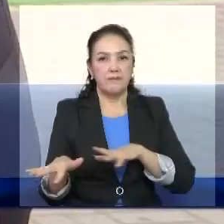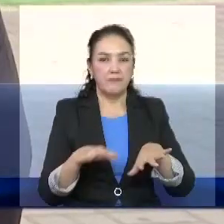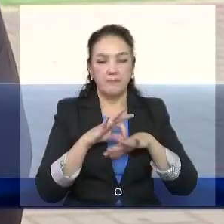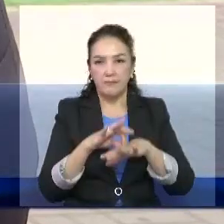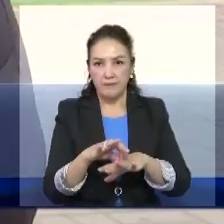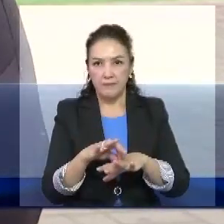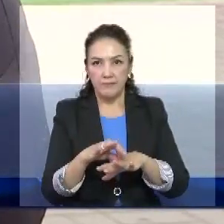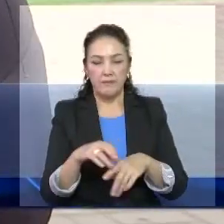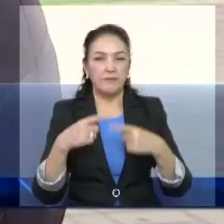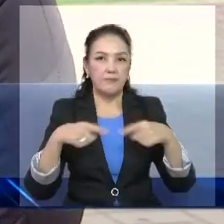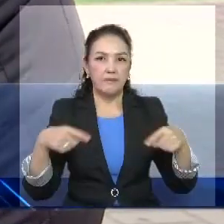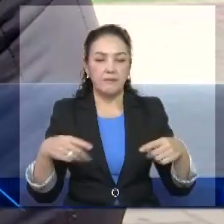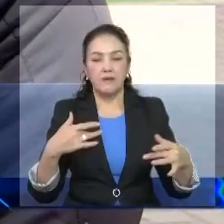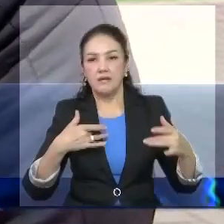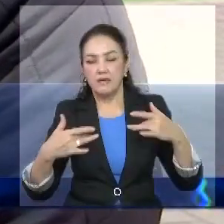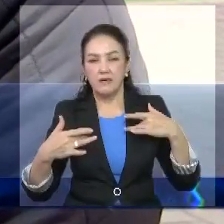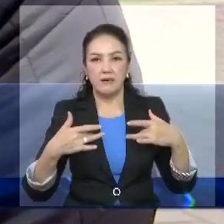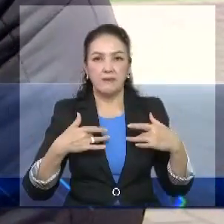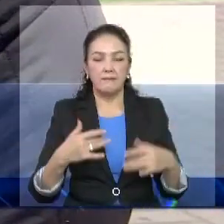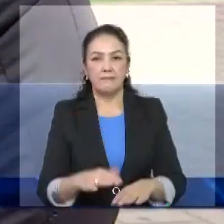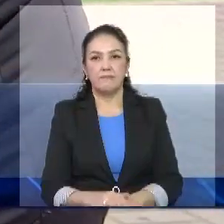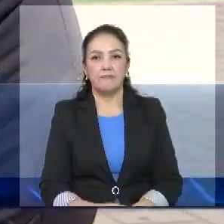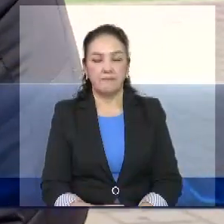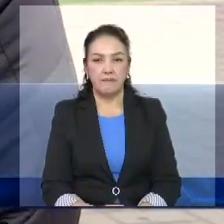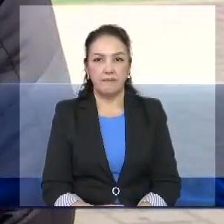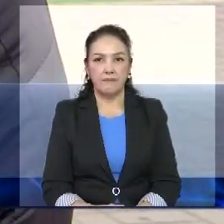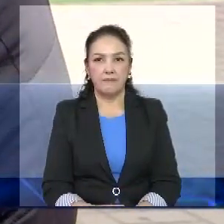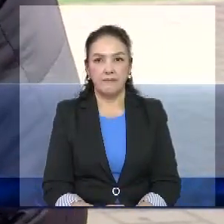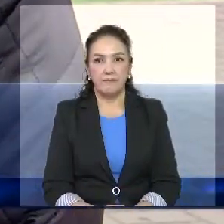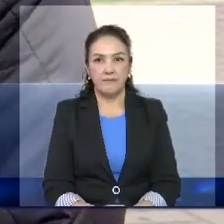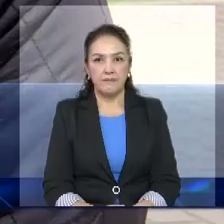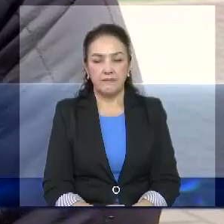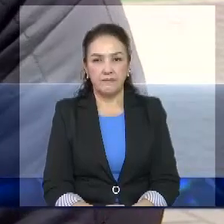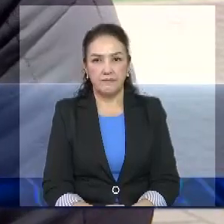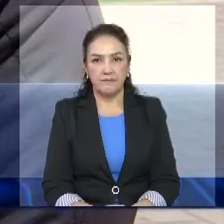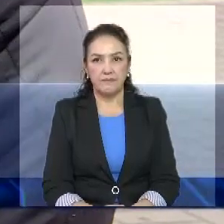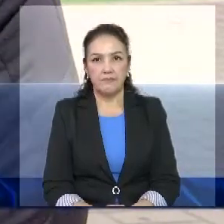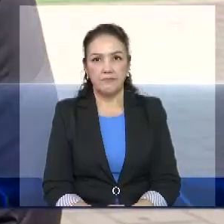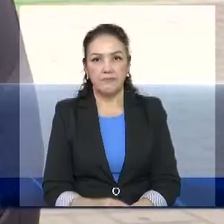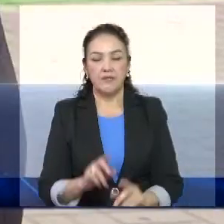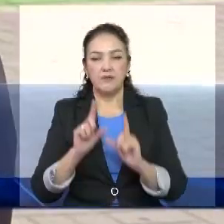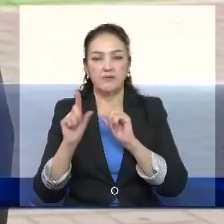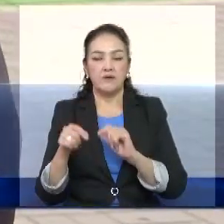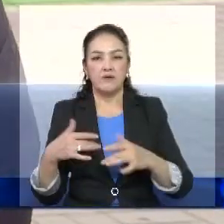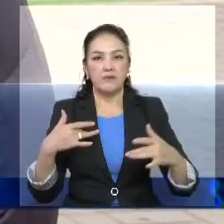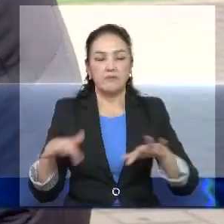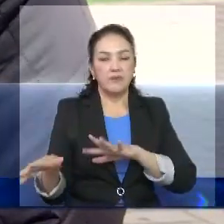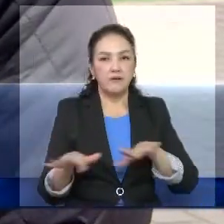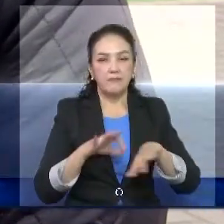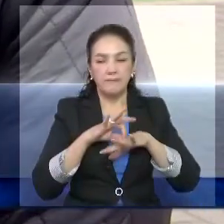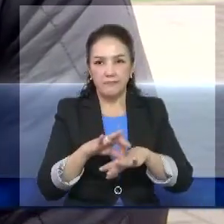мероприятия, разные там концерты ставят. Памятные даты отмечаем в центре и выездные мероприятия еще